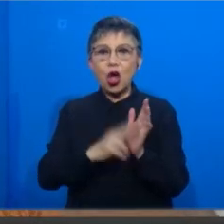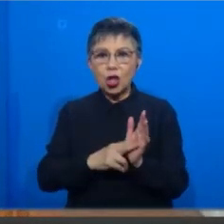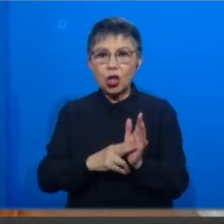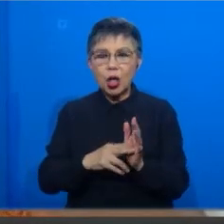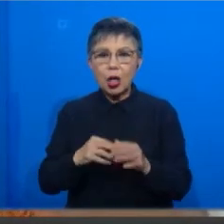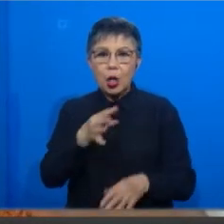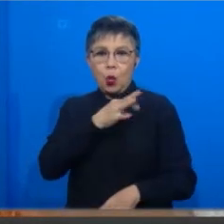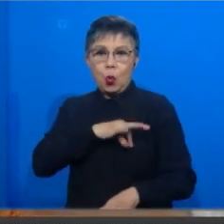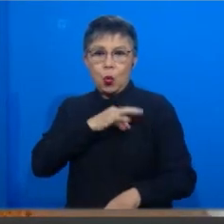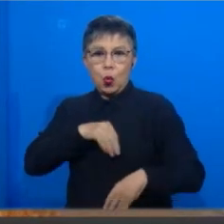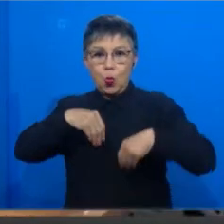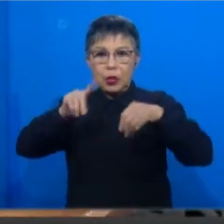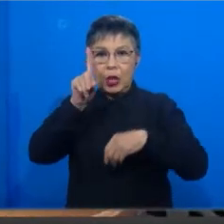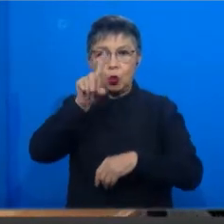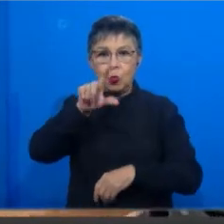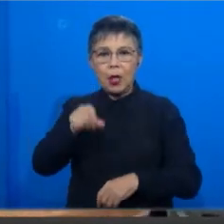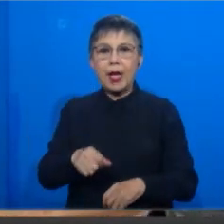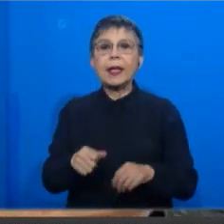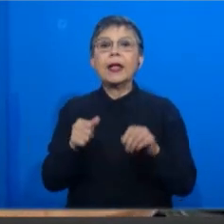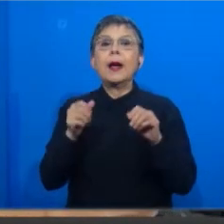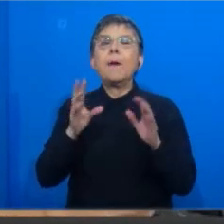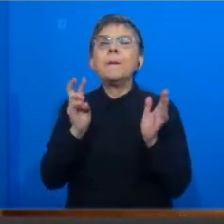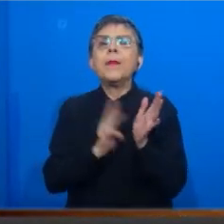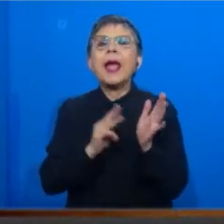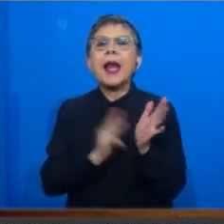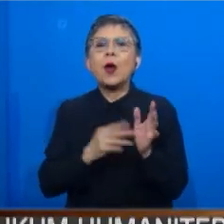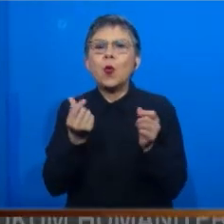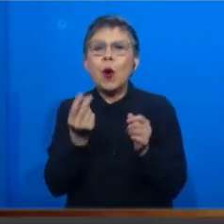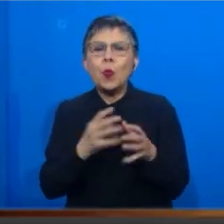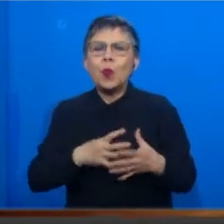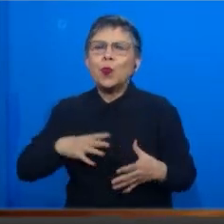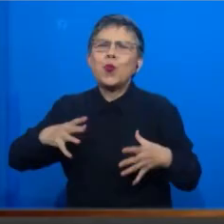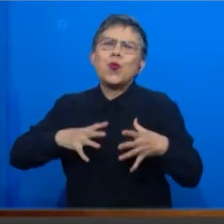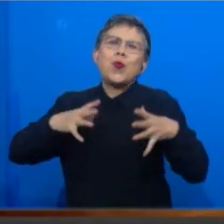gula Jawa dengan omset penjualan per bulan bisa mencapai miliaran rupiah.